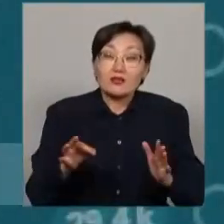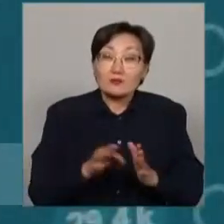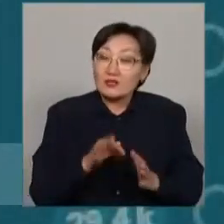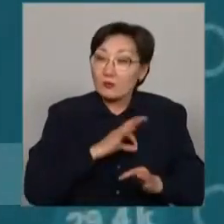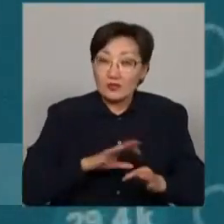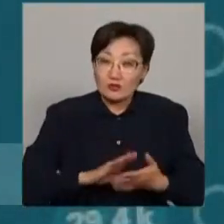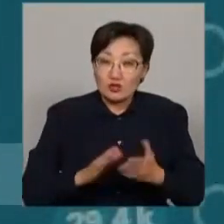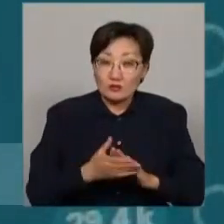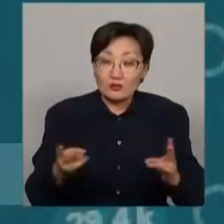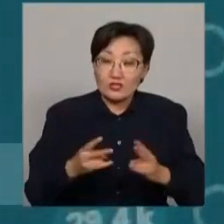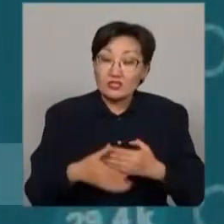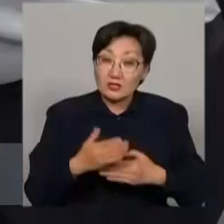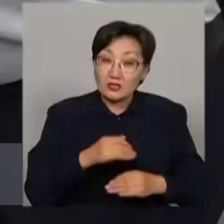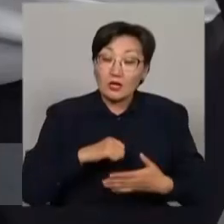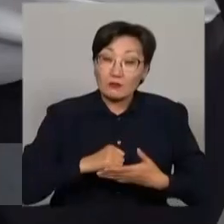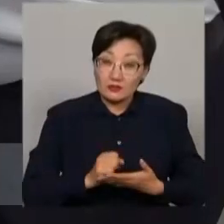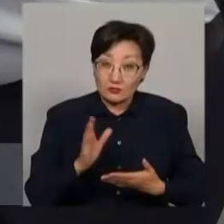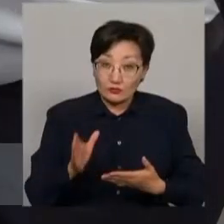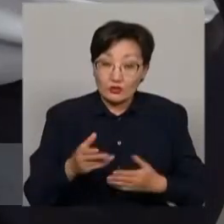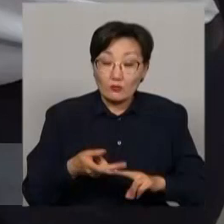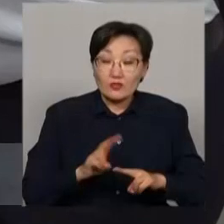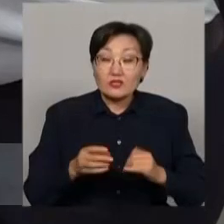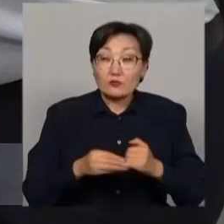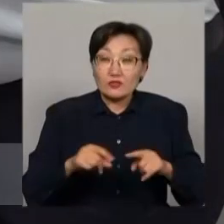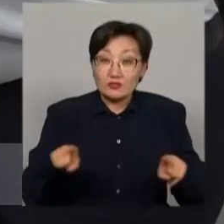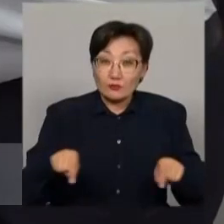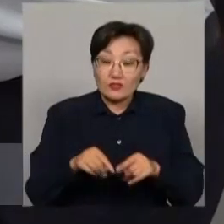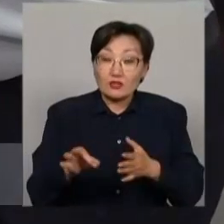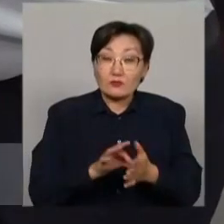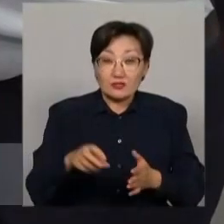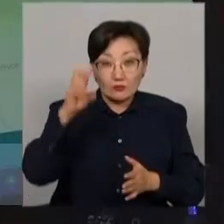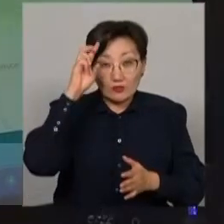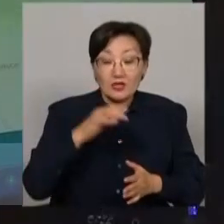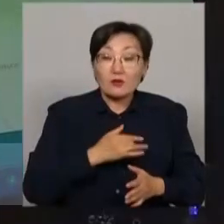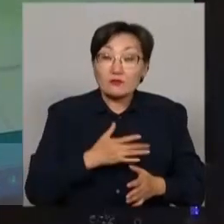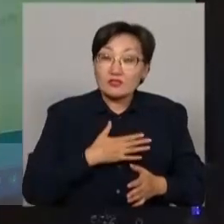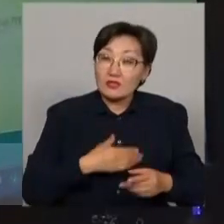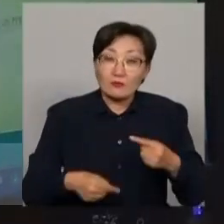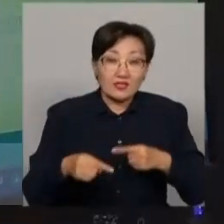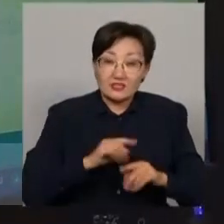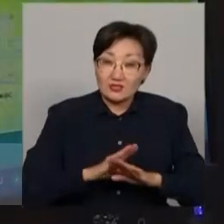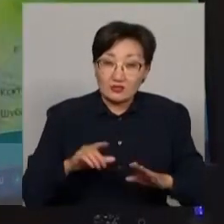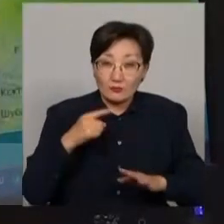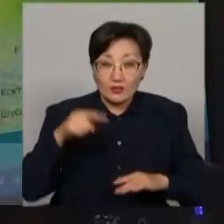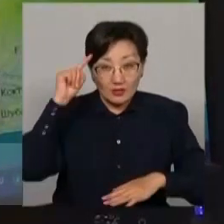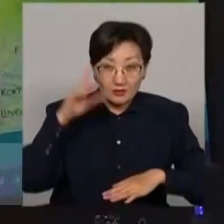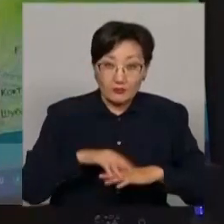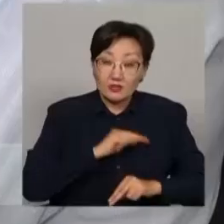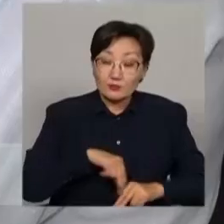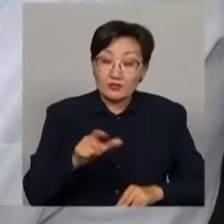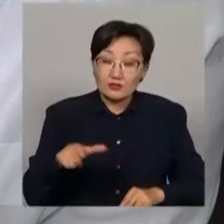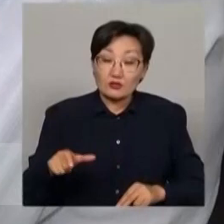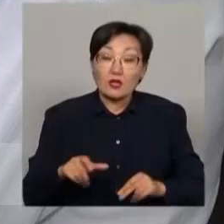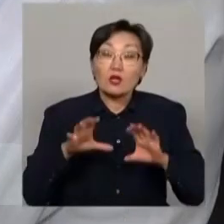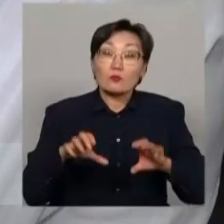пайдаланбаған болса, тиісті шаралар қабылданады. Алайда бұл жер телімі бірде мемлекет меншігіне өтеді деген сөз емес дейді әкімдік қызметкерлері.